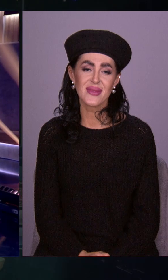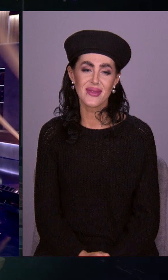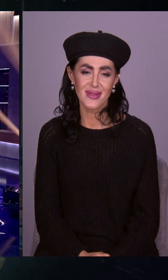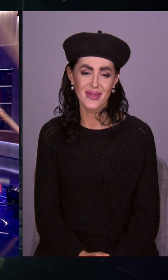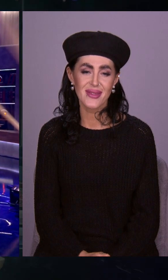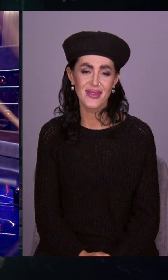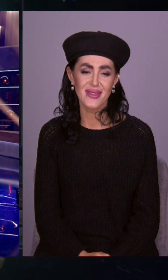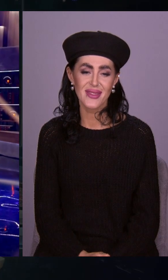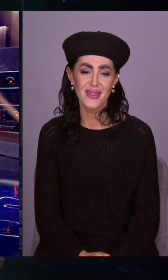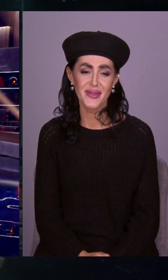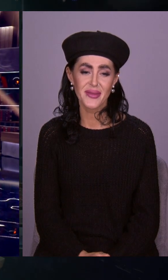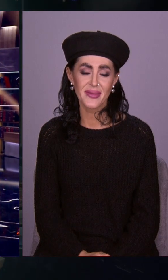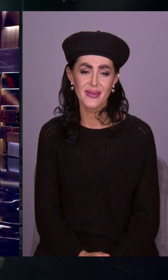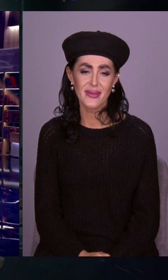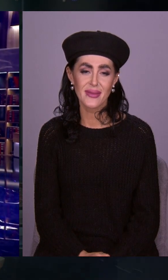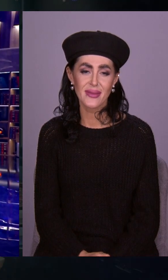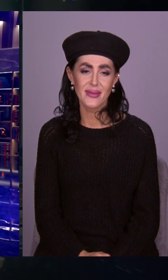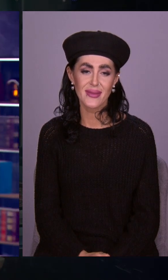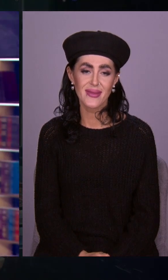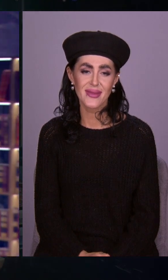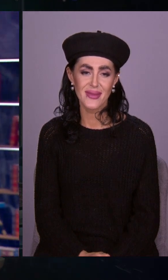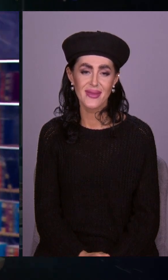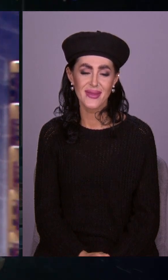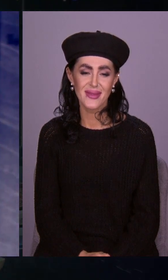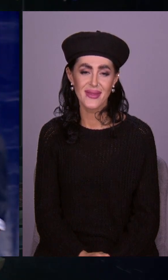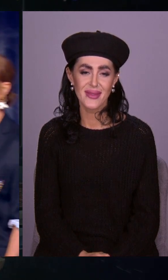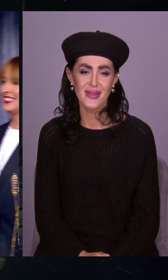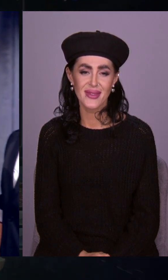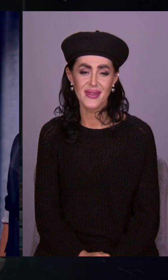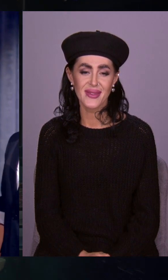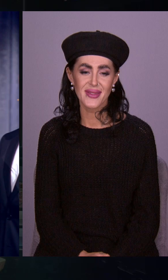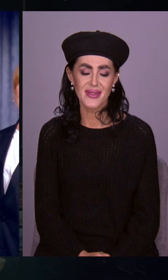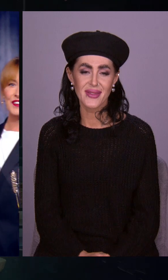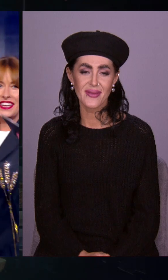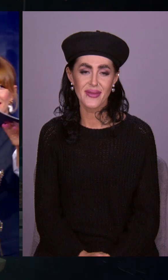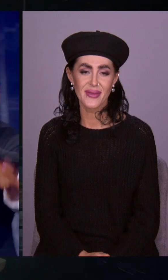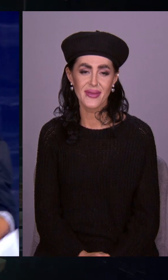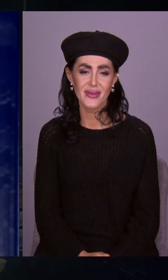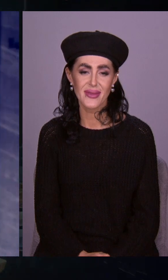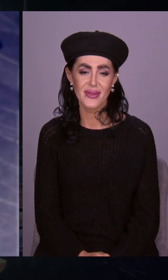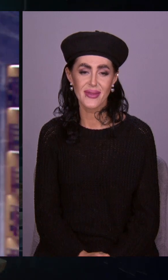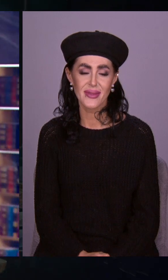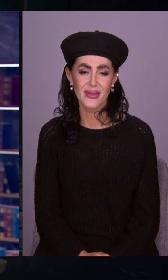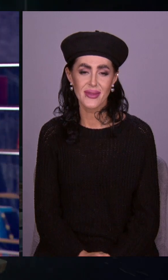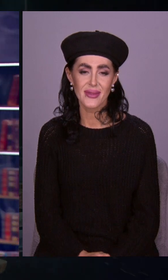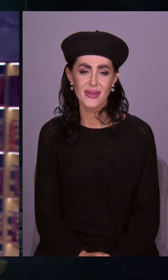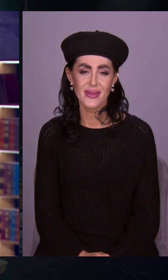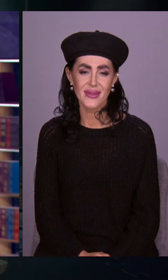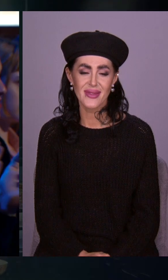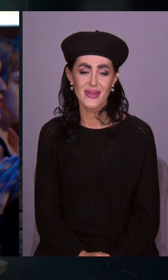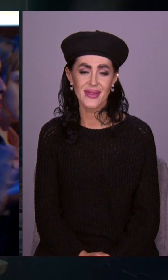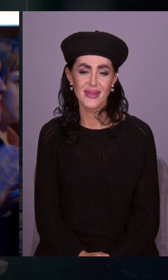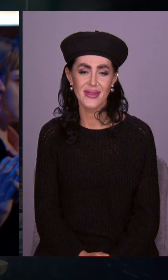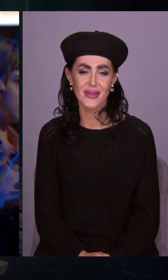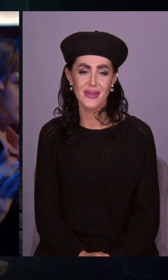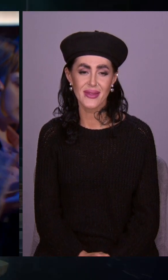Everything is gonna be right, I said, oh baby, don't leave me alone this Saturday night.